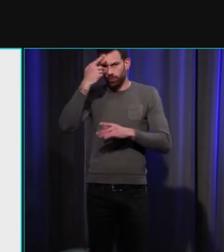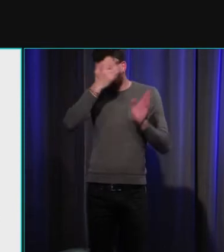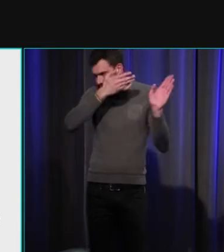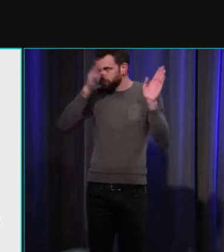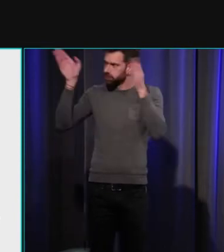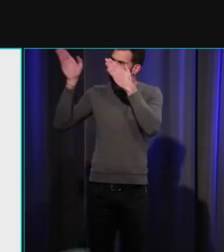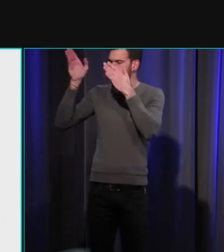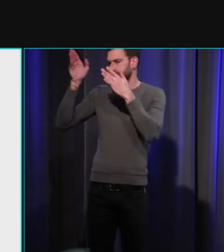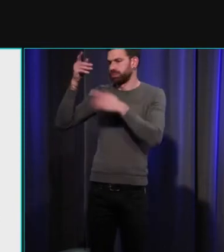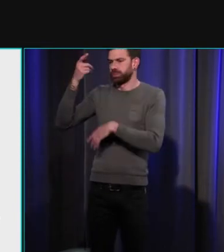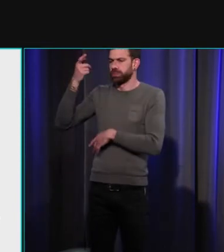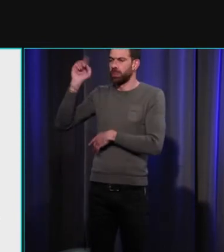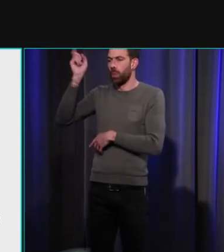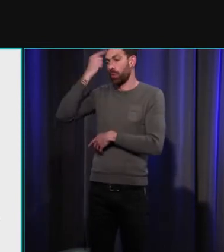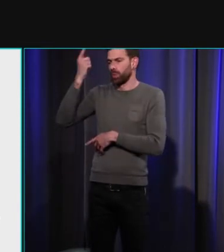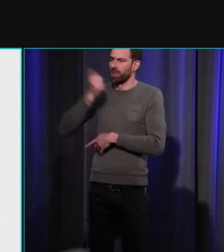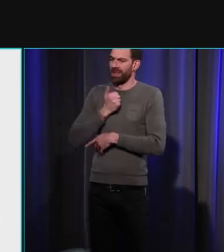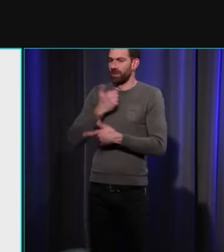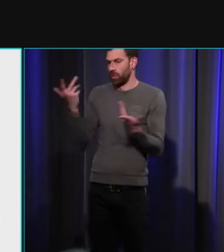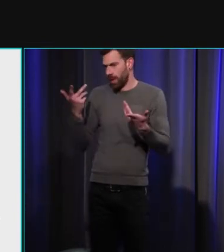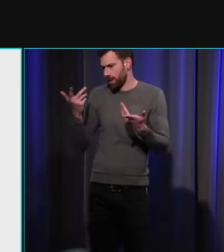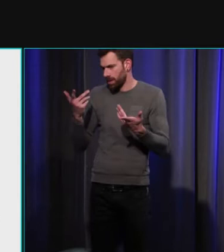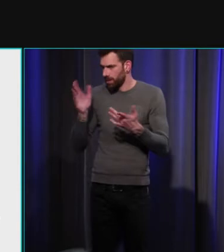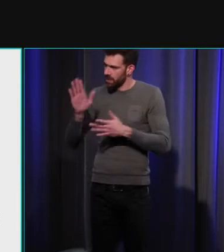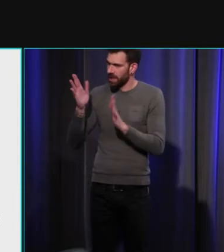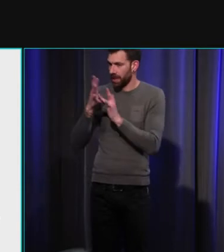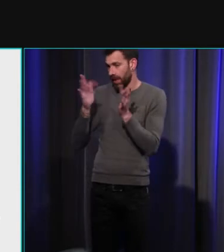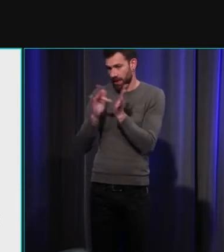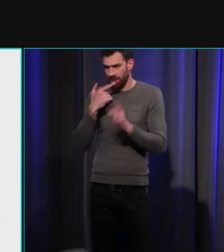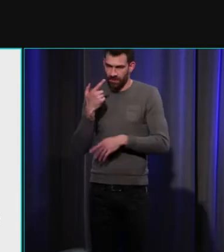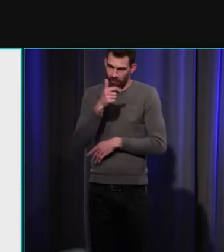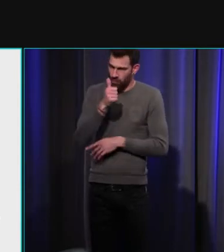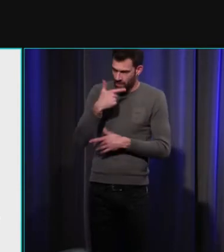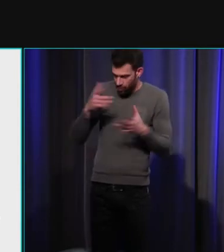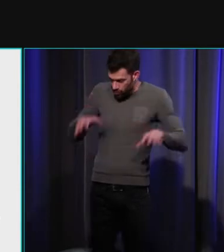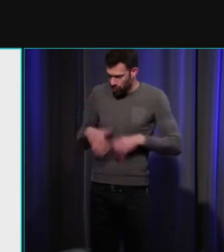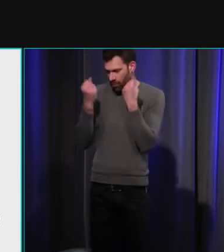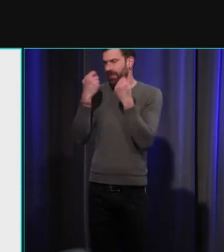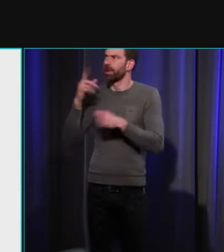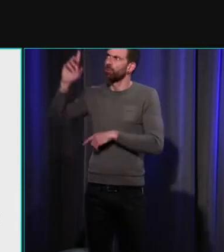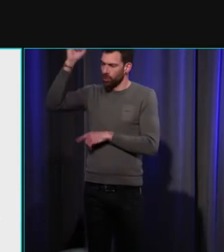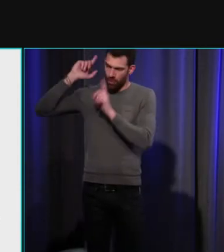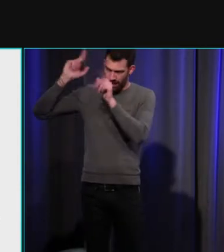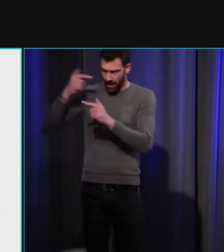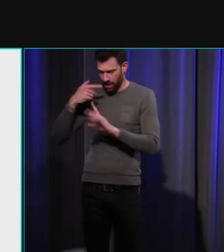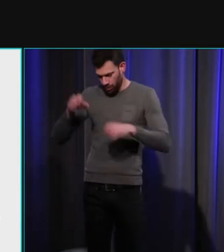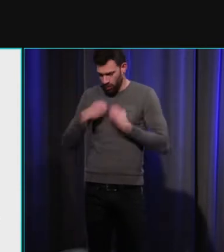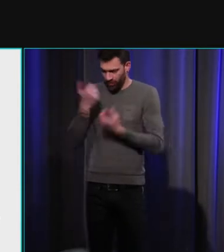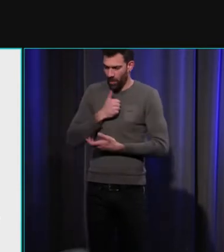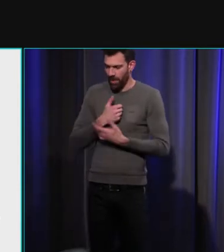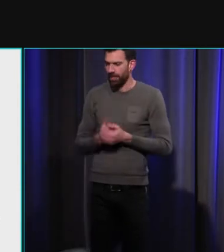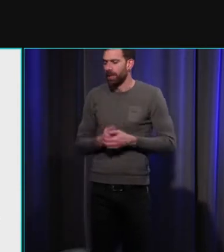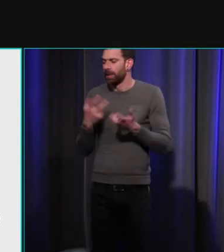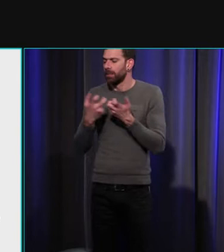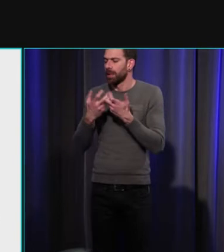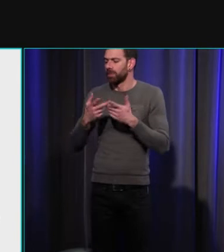chrétien se sauve ou sedan l'individu helmand par ses oeuvres avec l'aide de la grâce bien entendu voici ce que disait un chanoine de gurs bourque